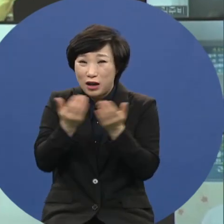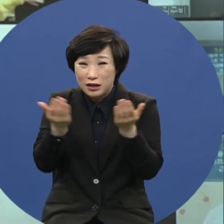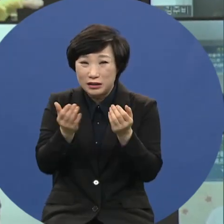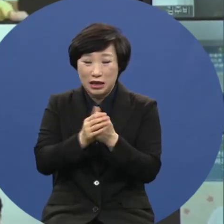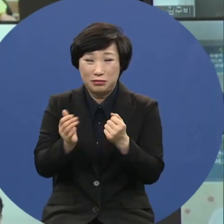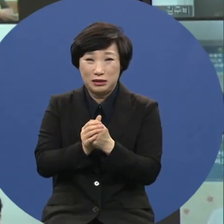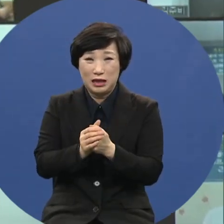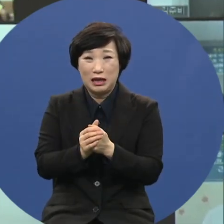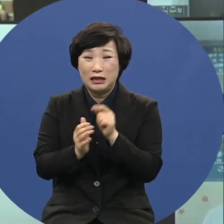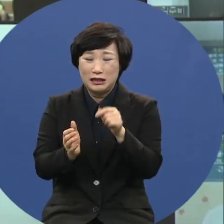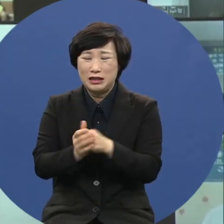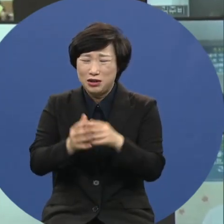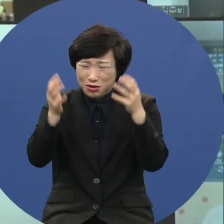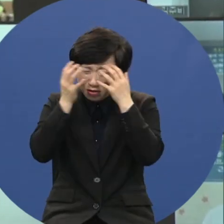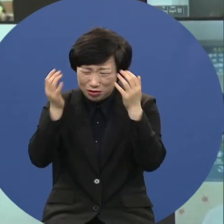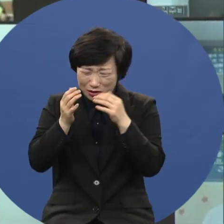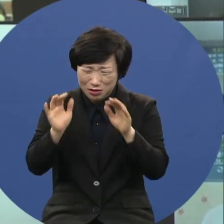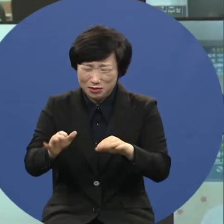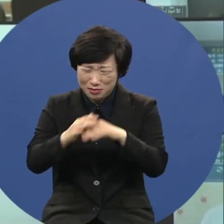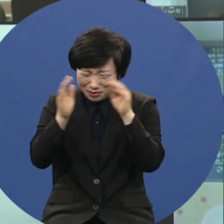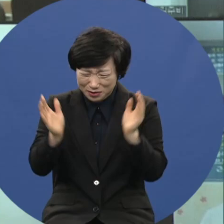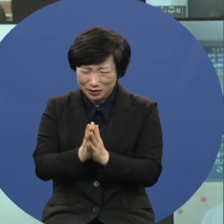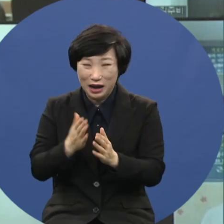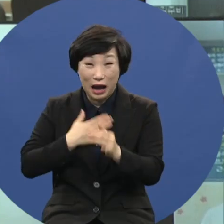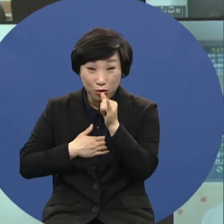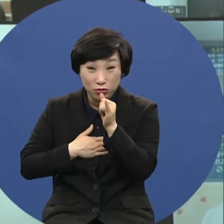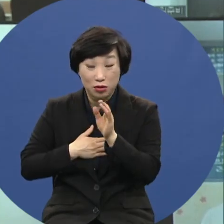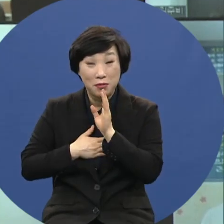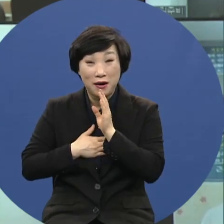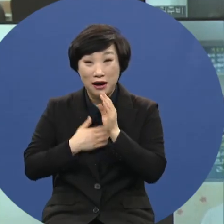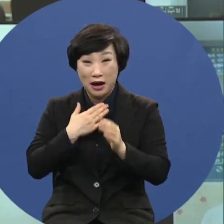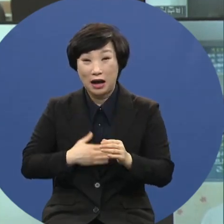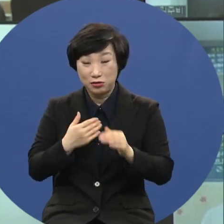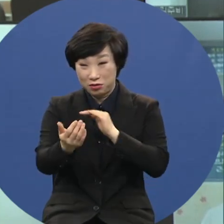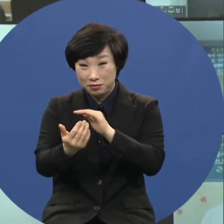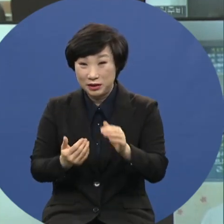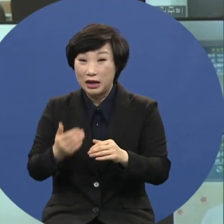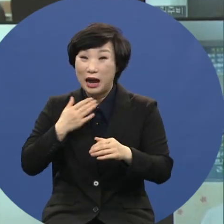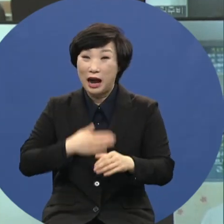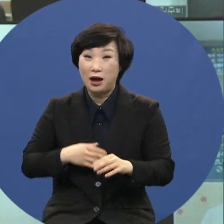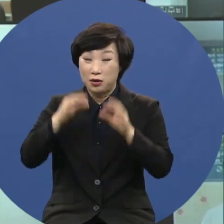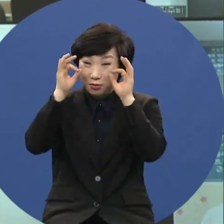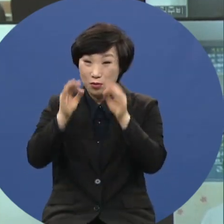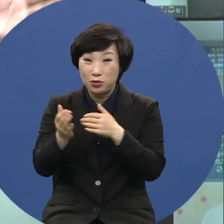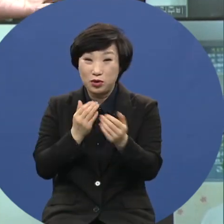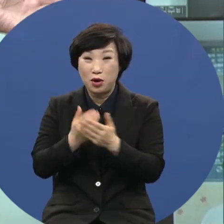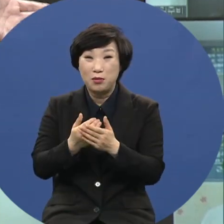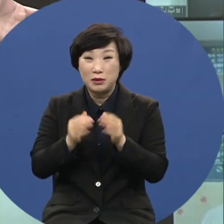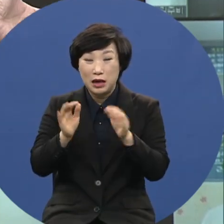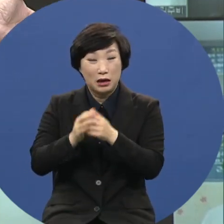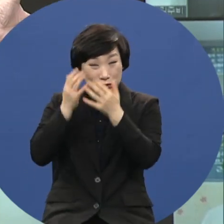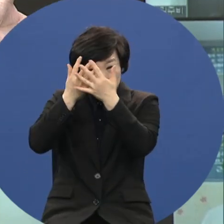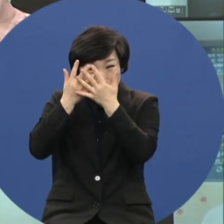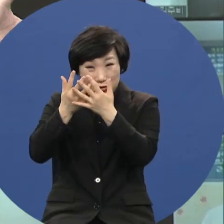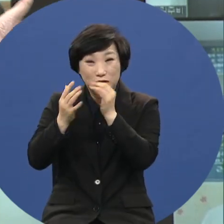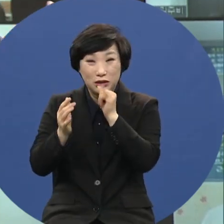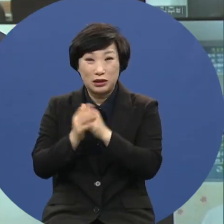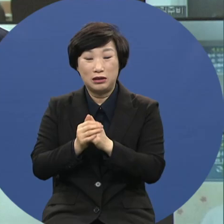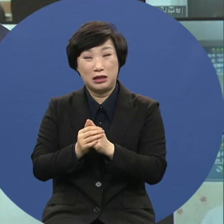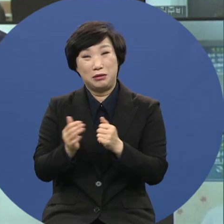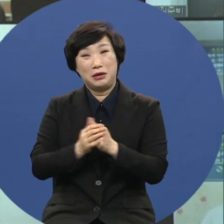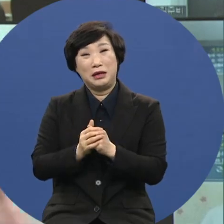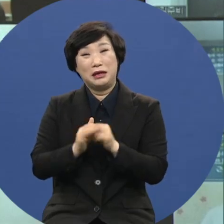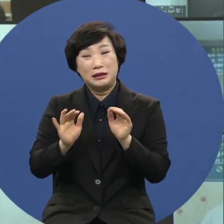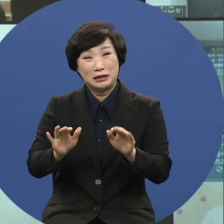놓고 그 고통을 많이 미리 알고 보시고 경험이 눈앞에 온 것을 많이